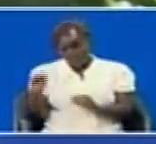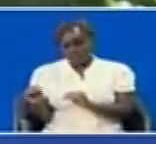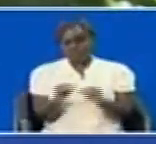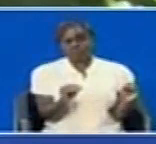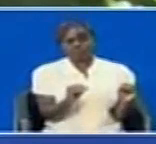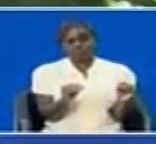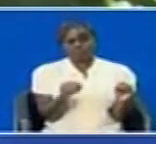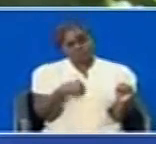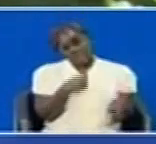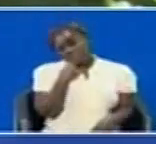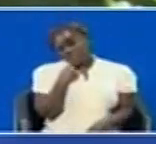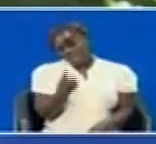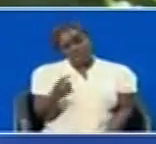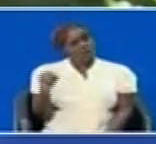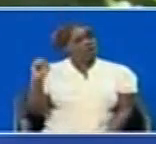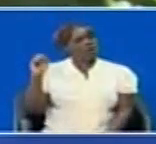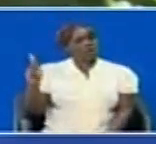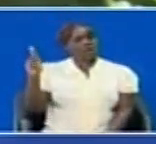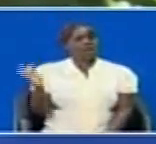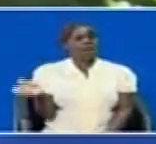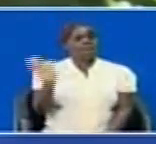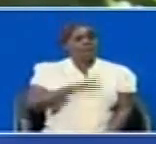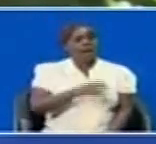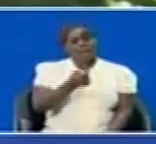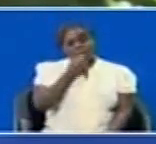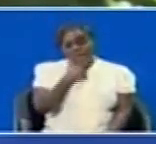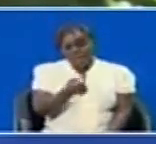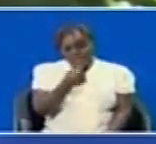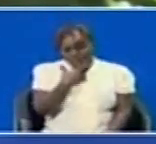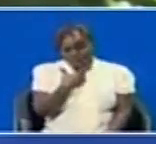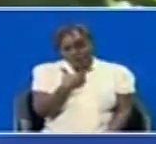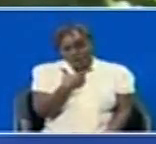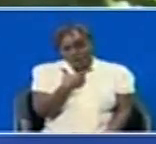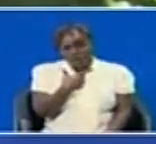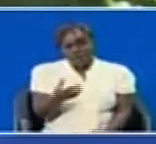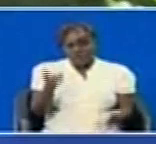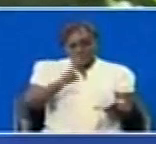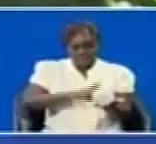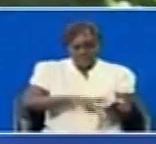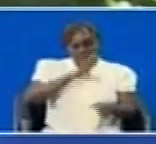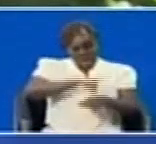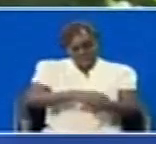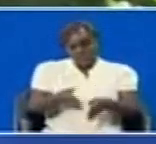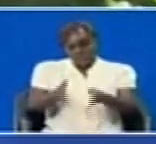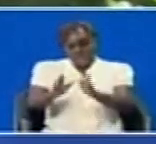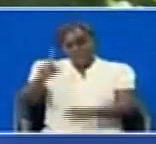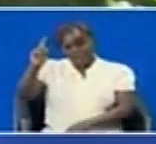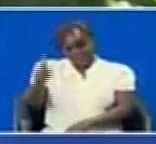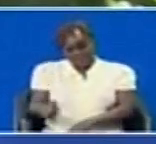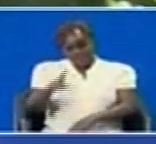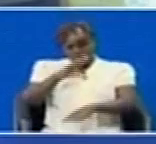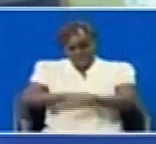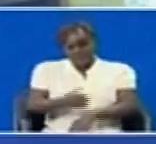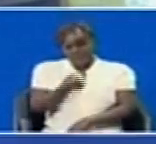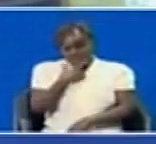Then I was like, okay, I'm going back to the medical dini, my medical option, and I'll find a way of getting myself back